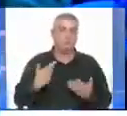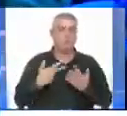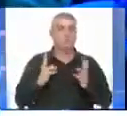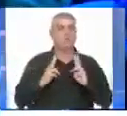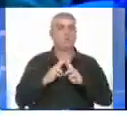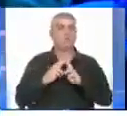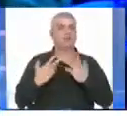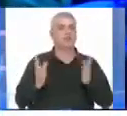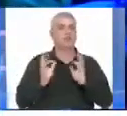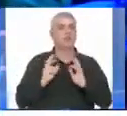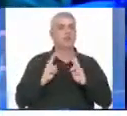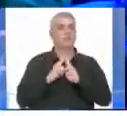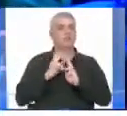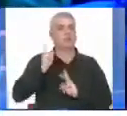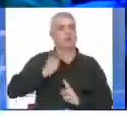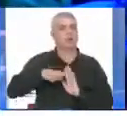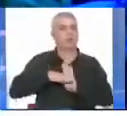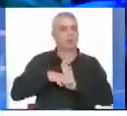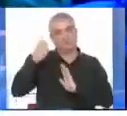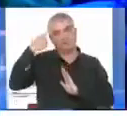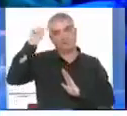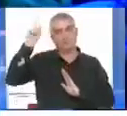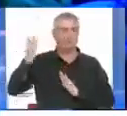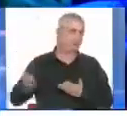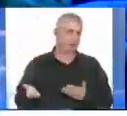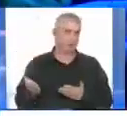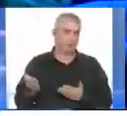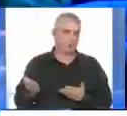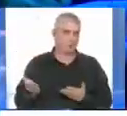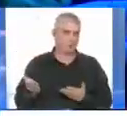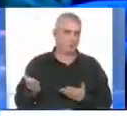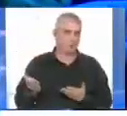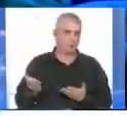פגישה, מהאי פגישת הנחיה. הם המציאו את הפגישת הנחיה הרי.